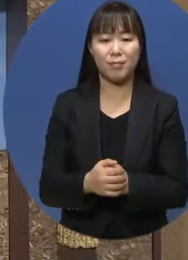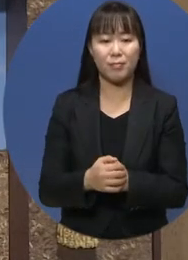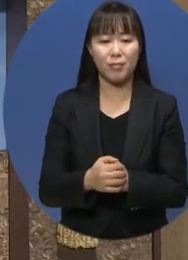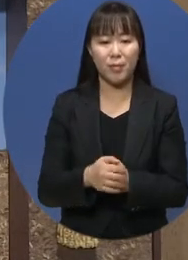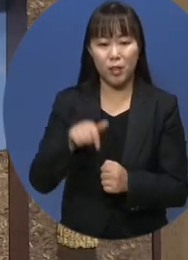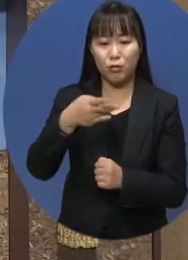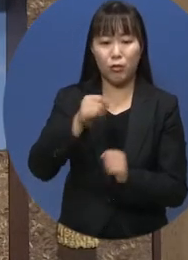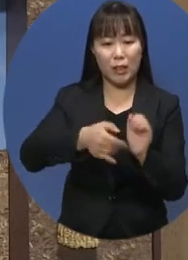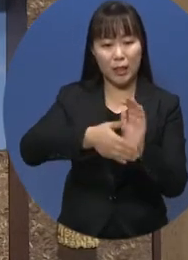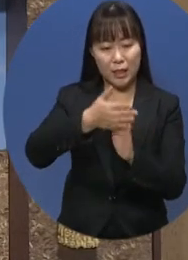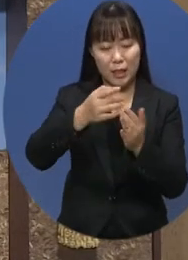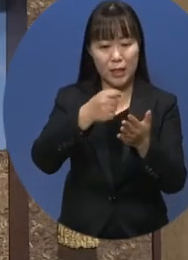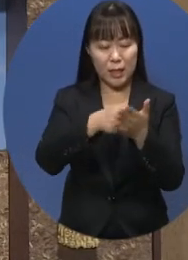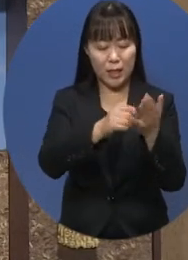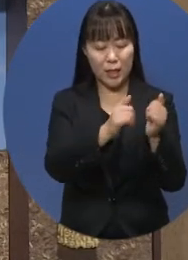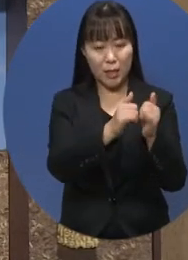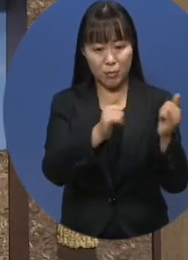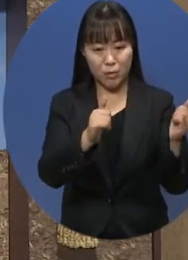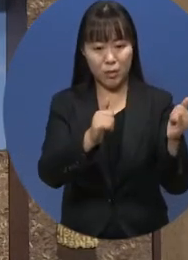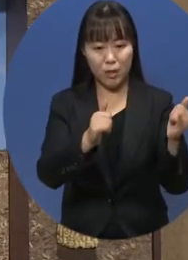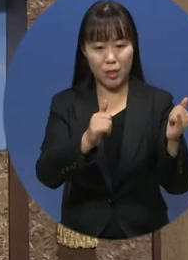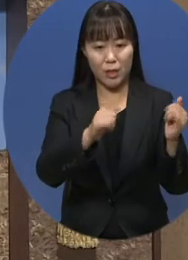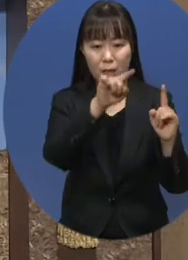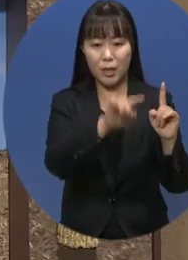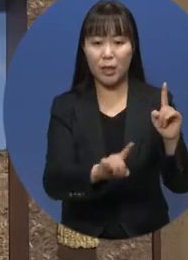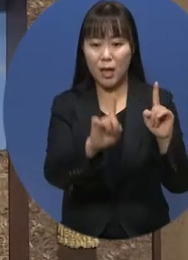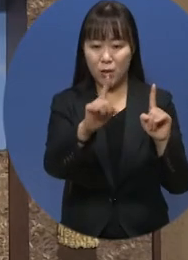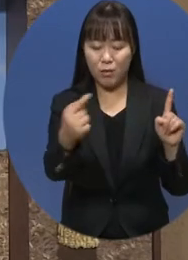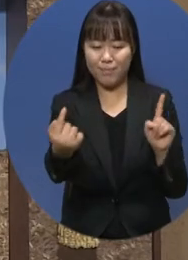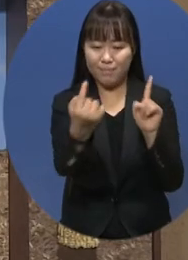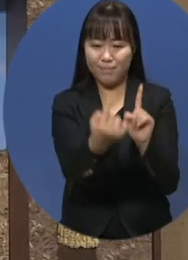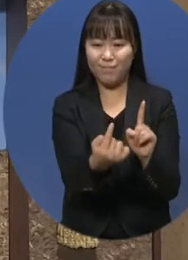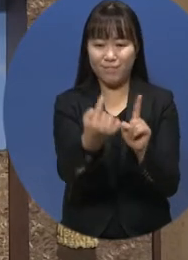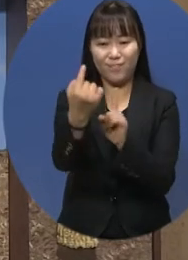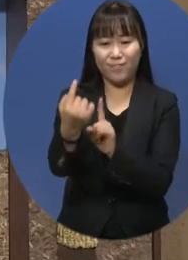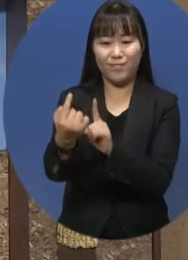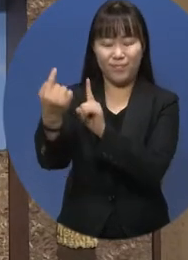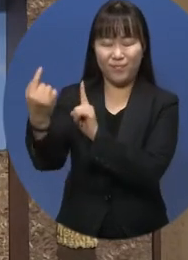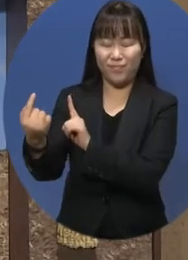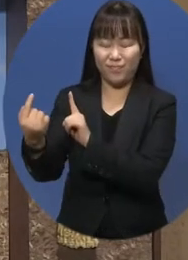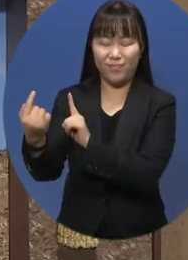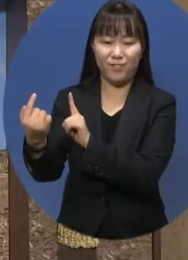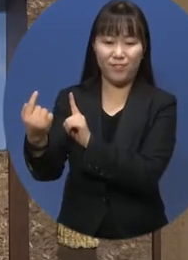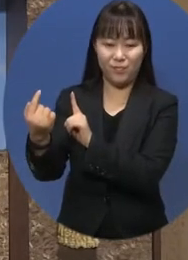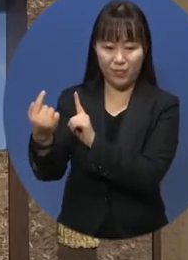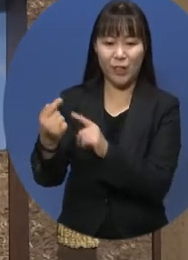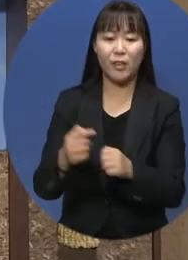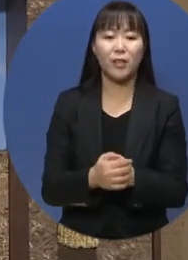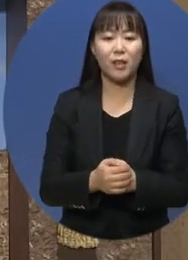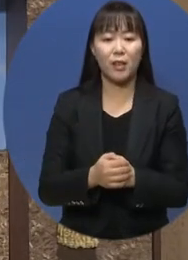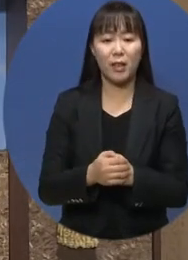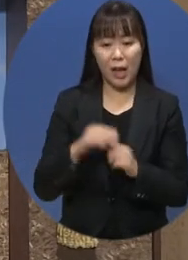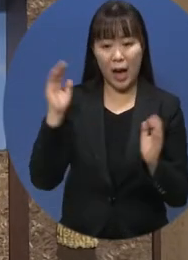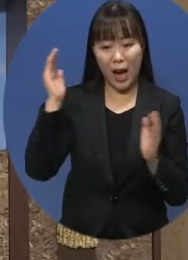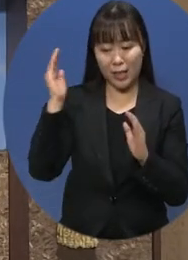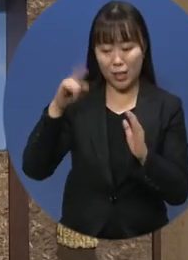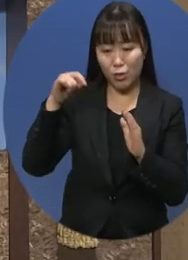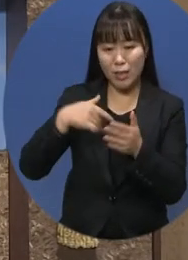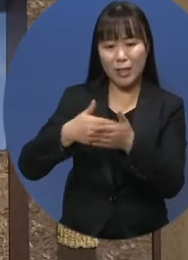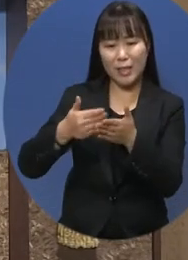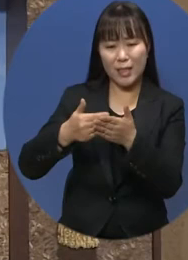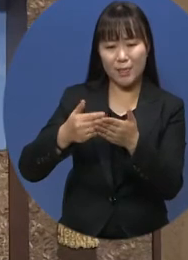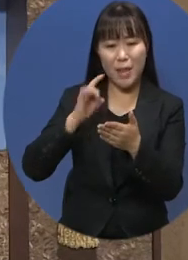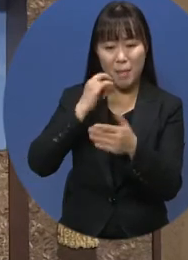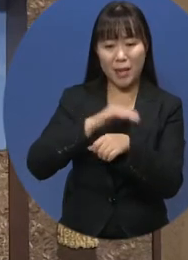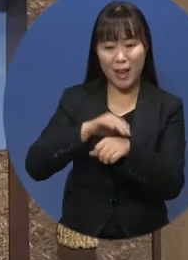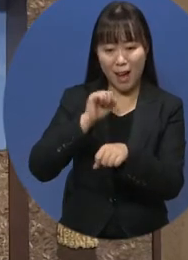구리시에 이 작가 여러분들을 다 일대일로 4 매칭 만나게 하고 또 학생들 중에서 그림을